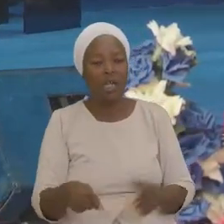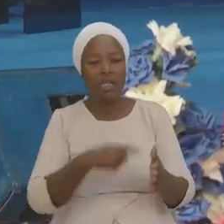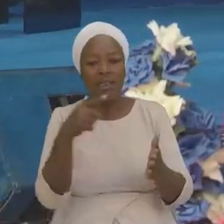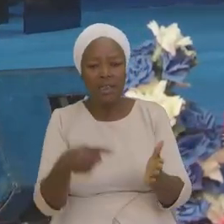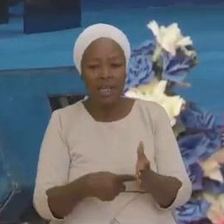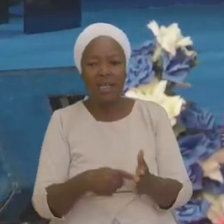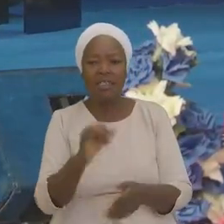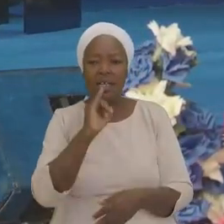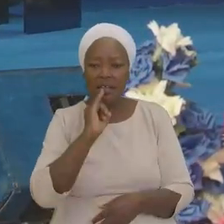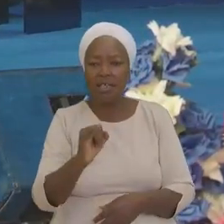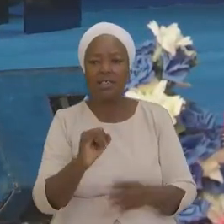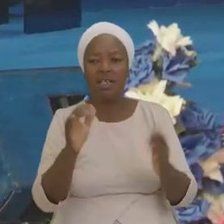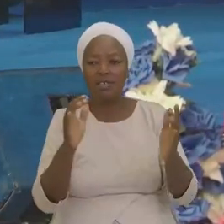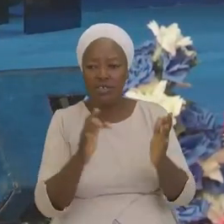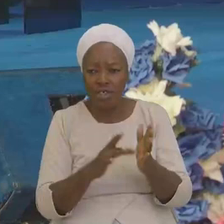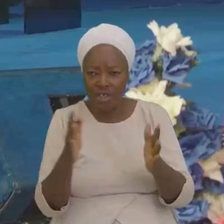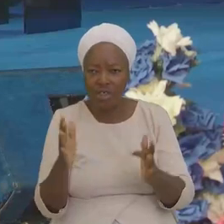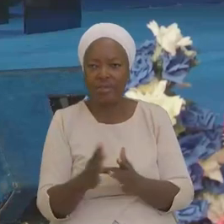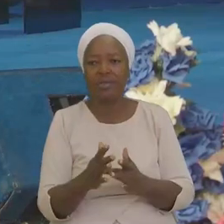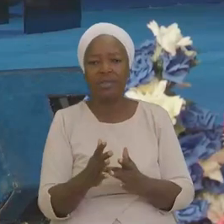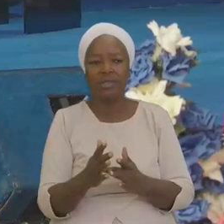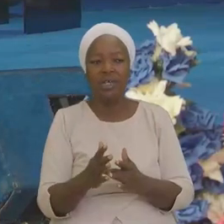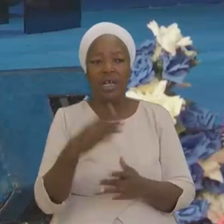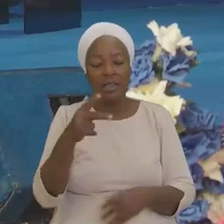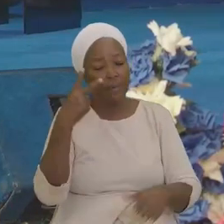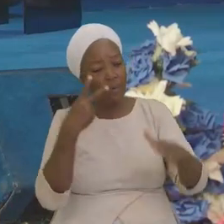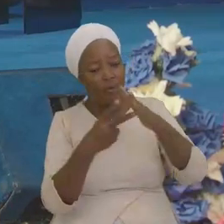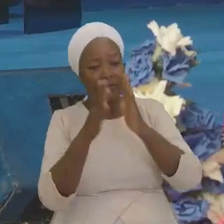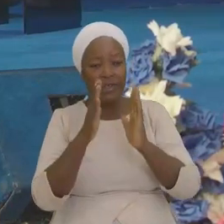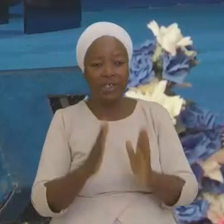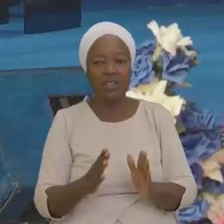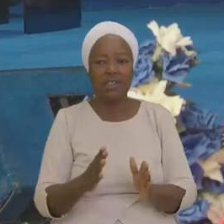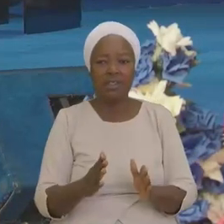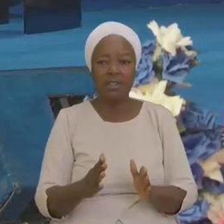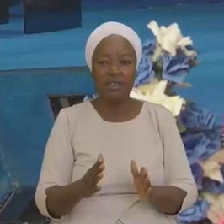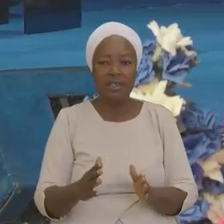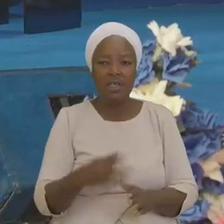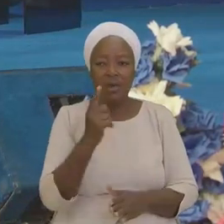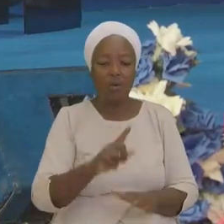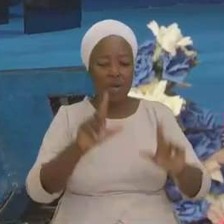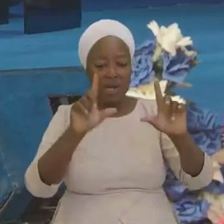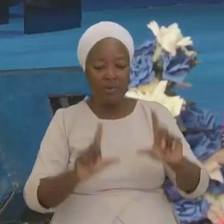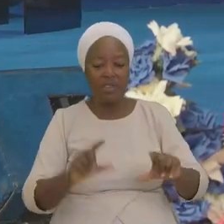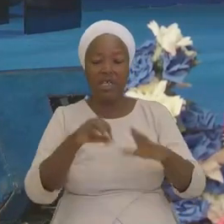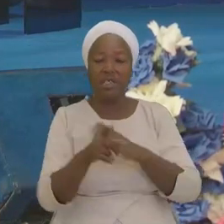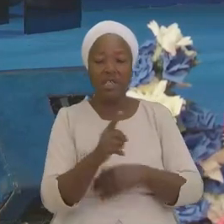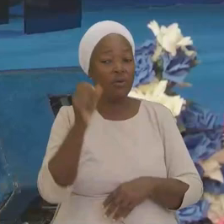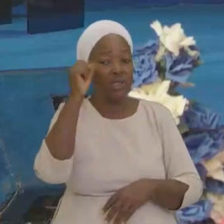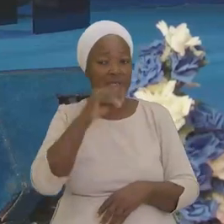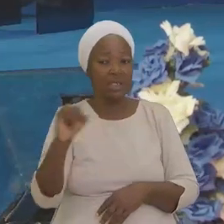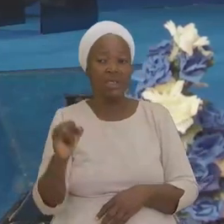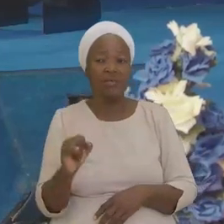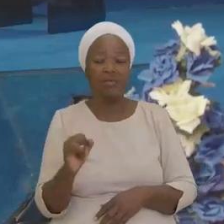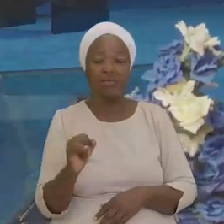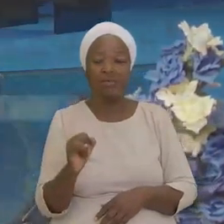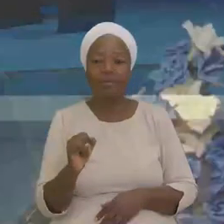ils ont dit, c'est Jésus, le prophète. Ils